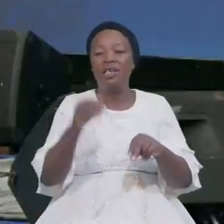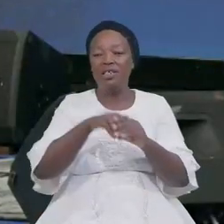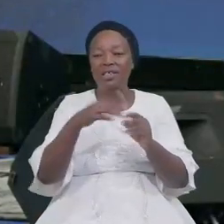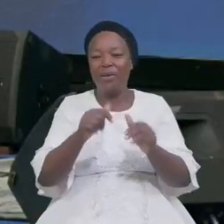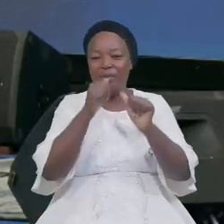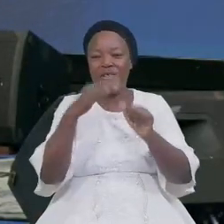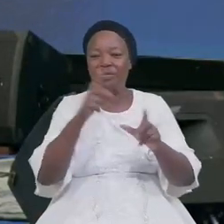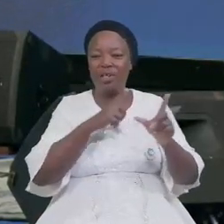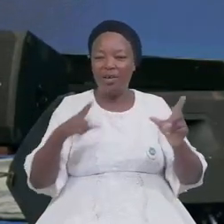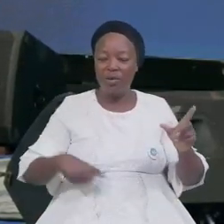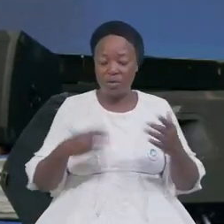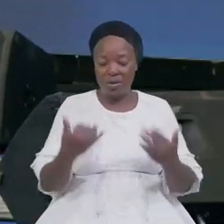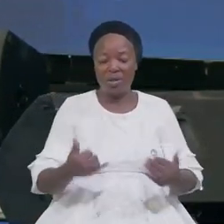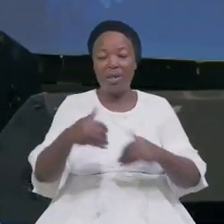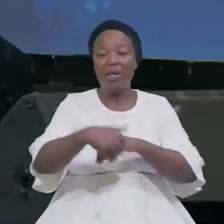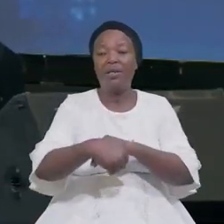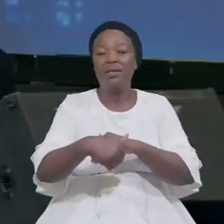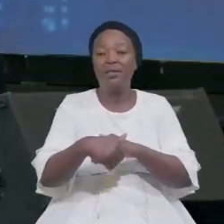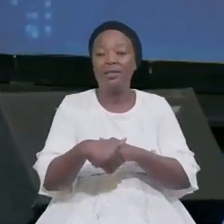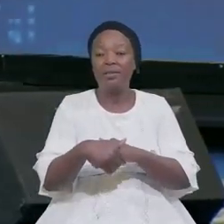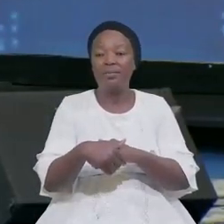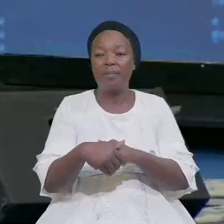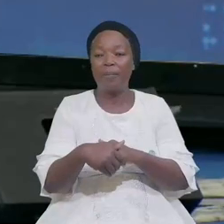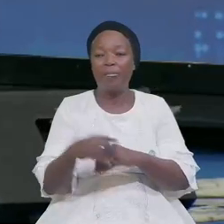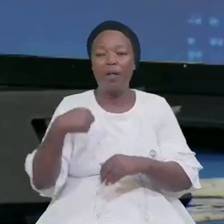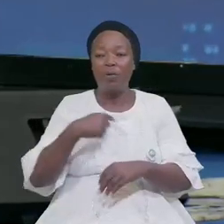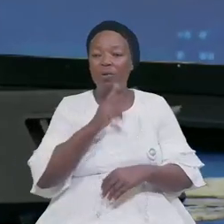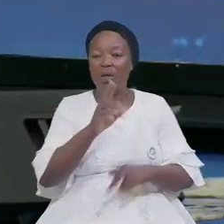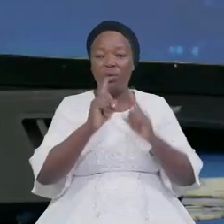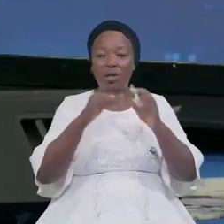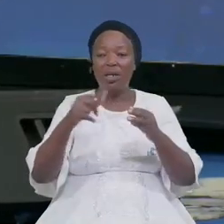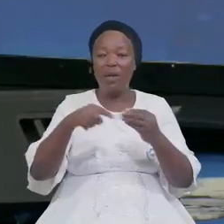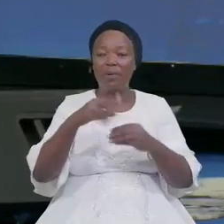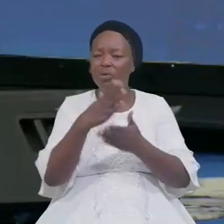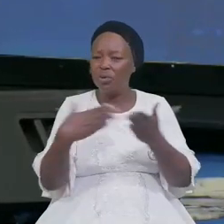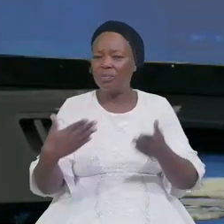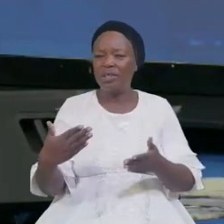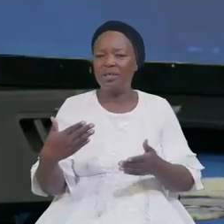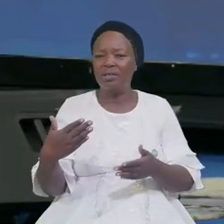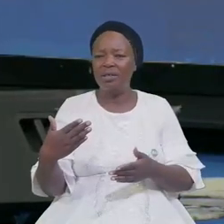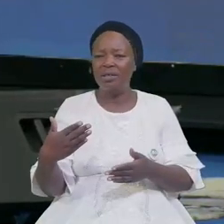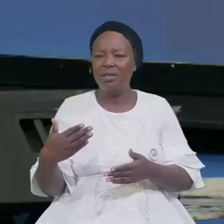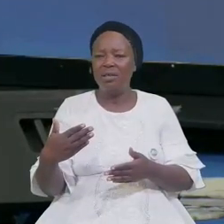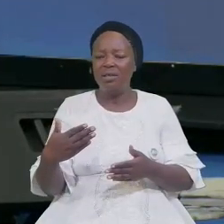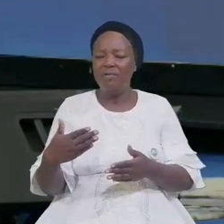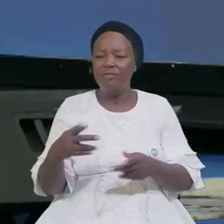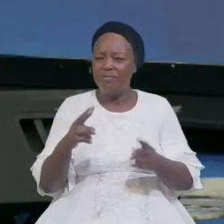bénédictions du Seigneur. Ce soir, nous parlons de quelque chose,